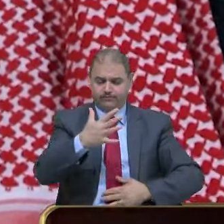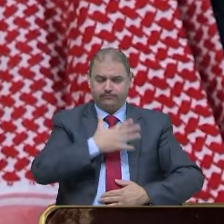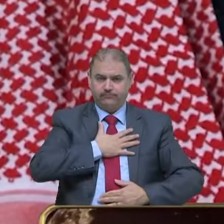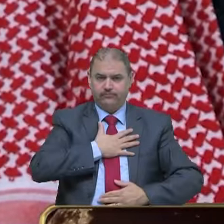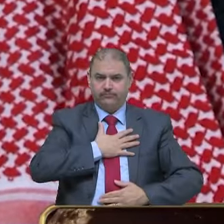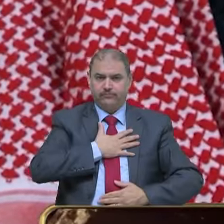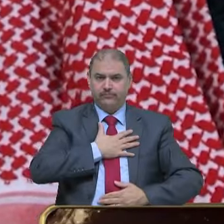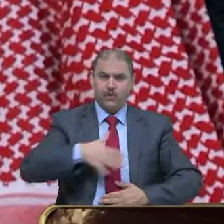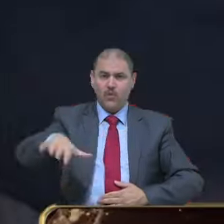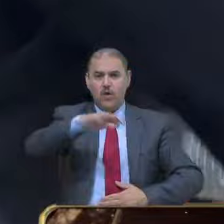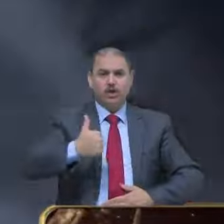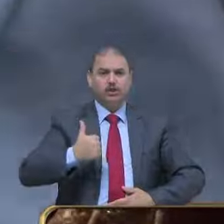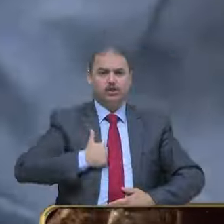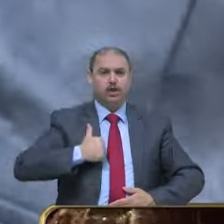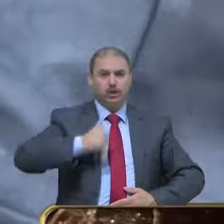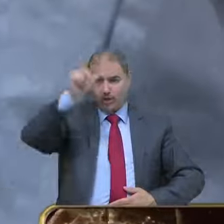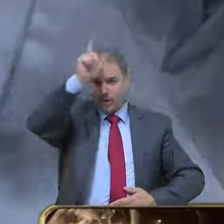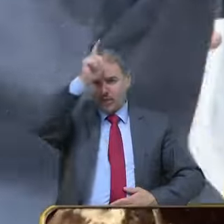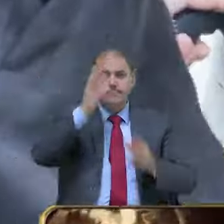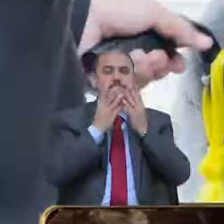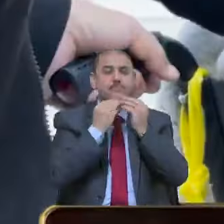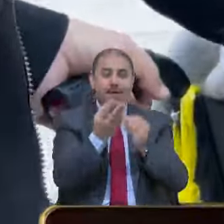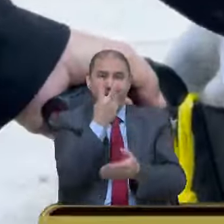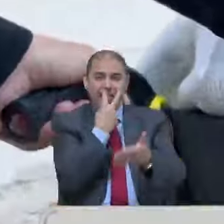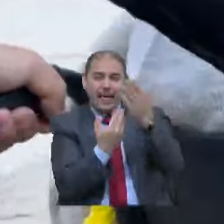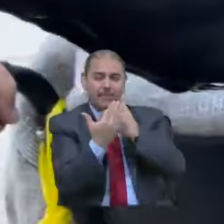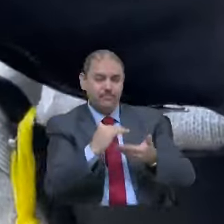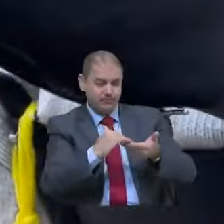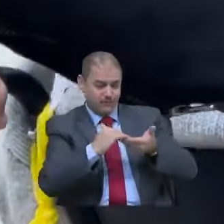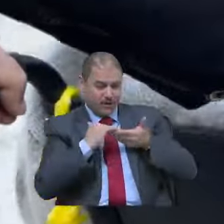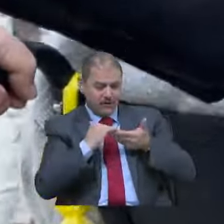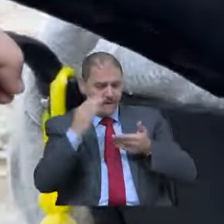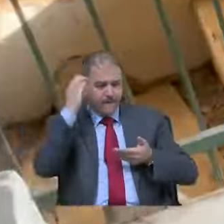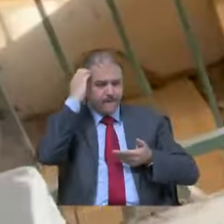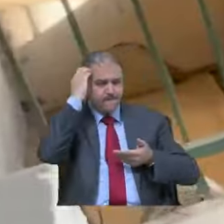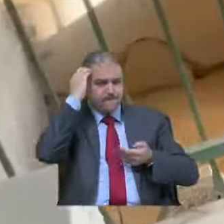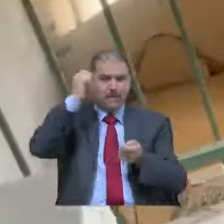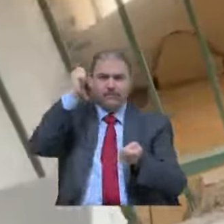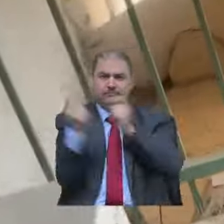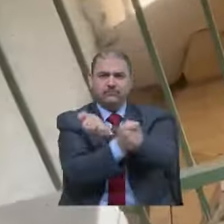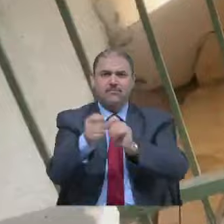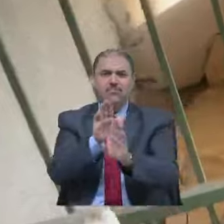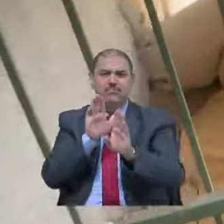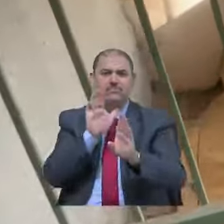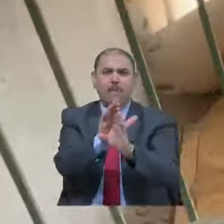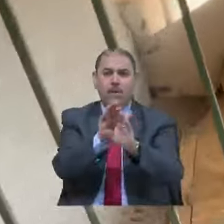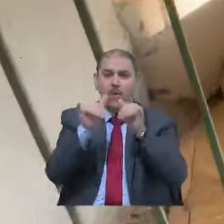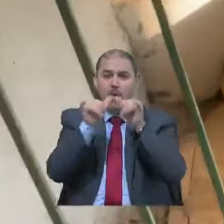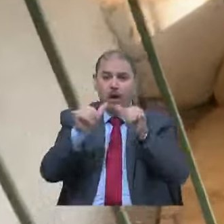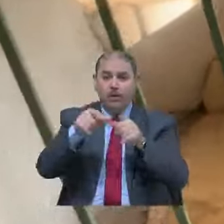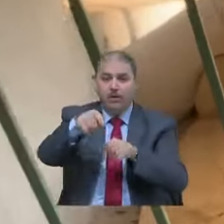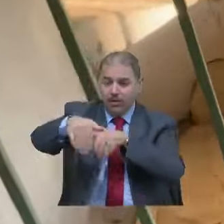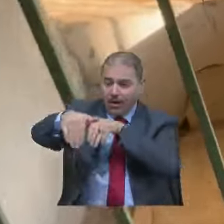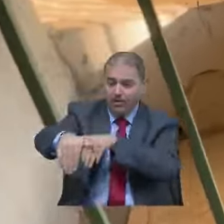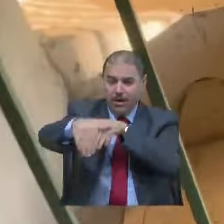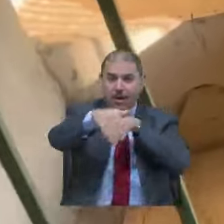امنه باسم القوات المسلحه الاردنيه الجيش العربي نظرا لما قامت به من الحفاظ على رفاه الشهداء الاردنيين